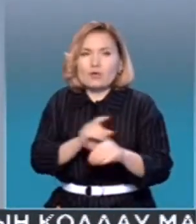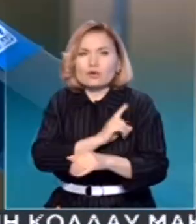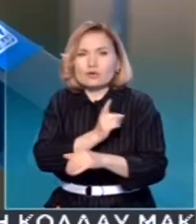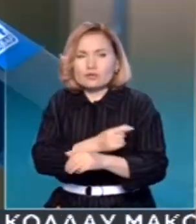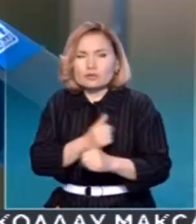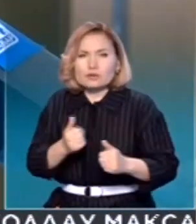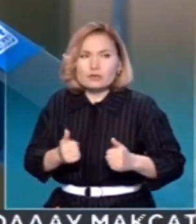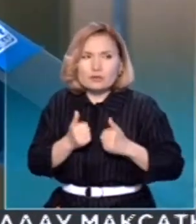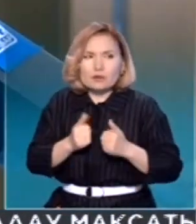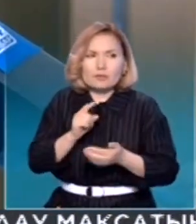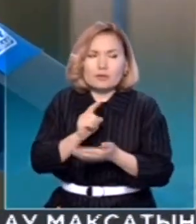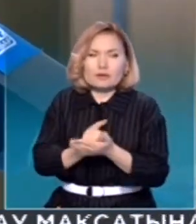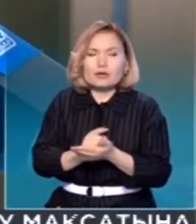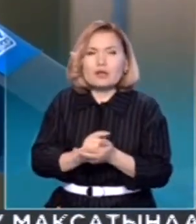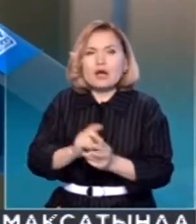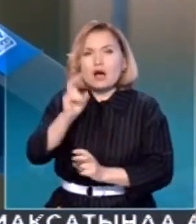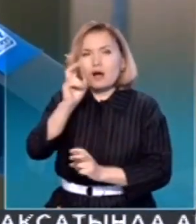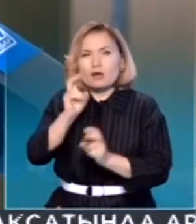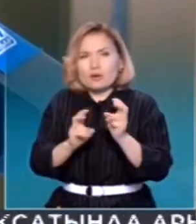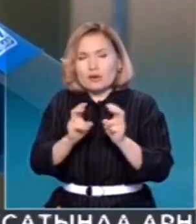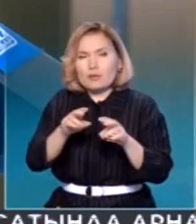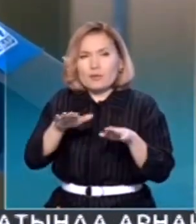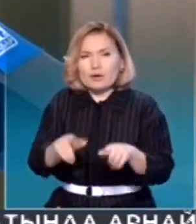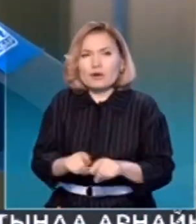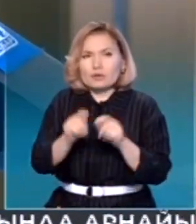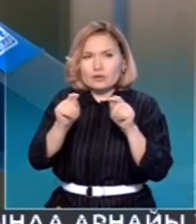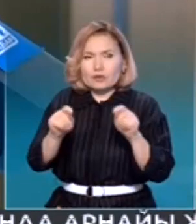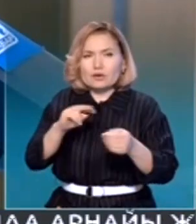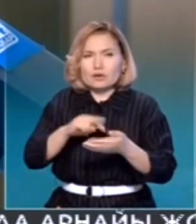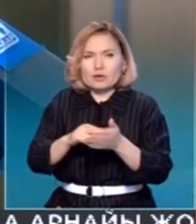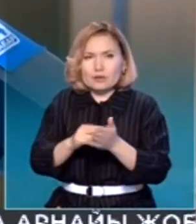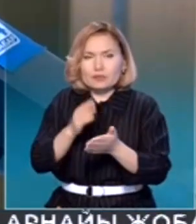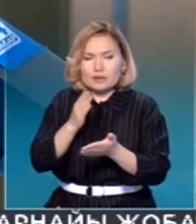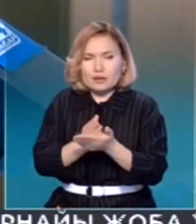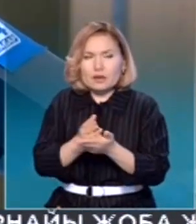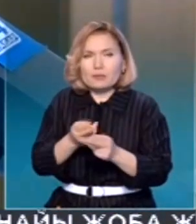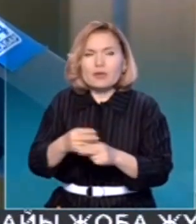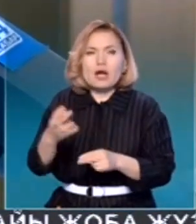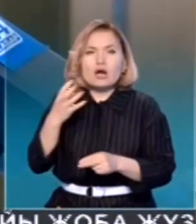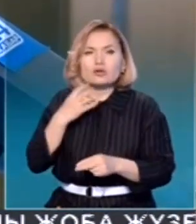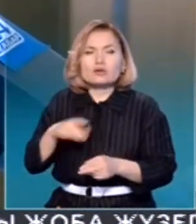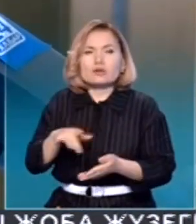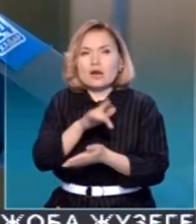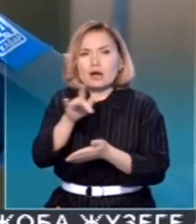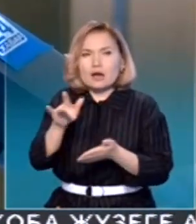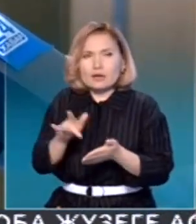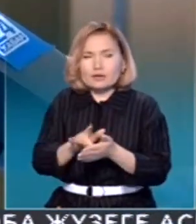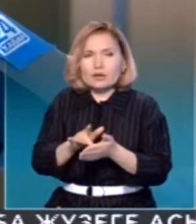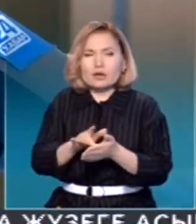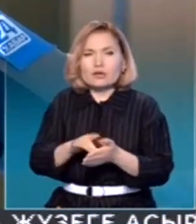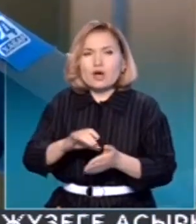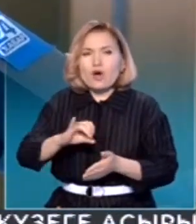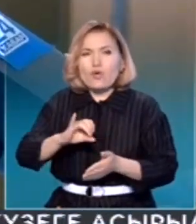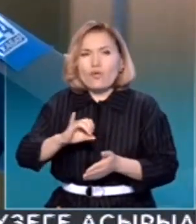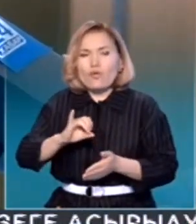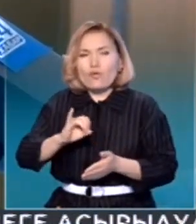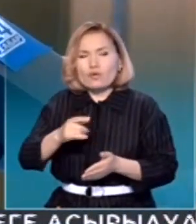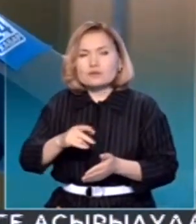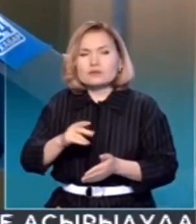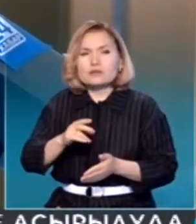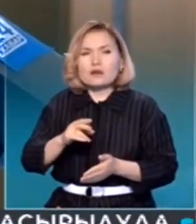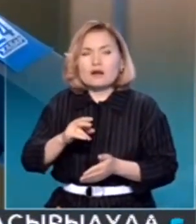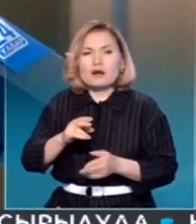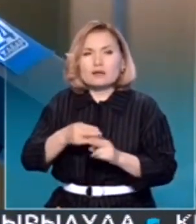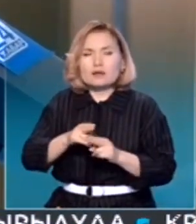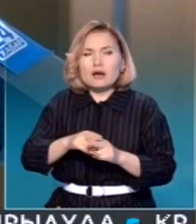жатыр. Бірнеше кен орындары қазір іске қосылып жатыр. Ол яғни мысалы Қызылорда бойынша оңтүстік Ақсай деген газ